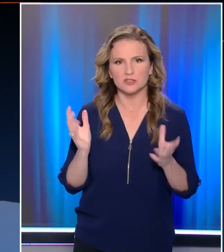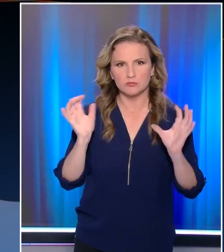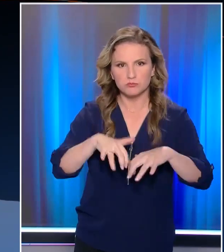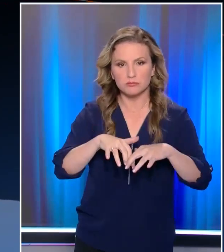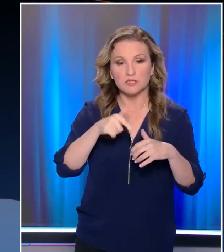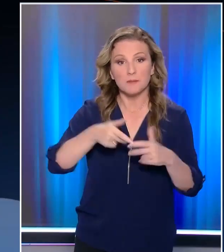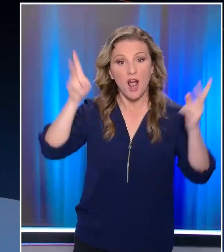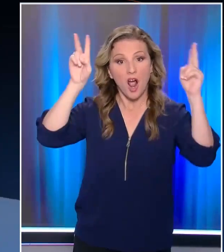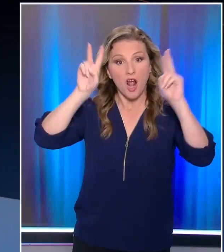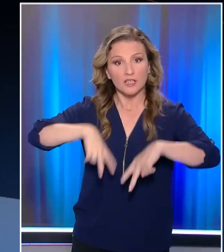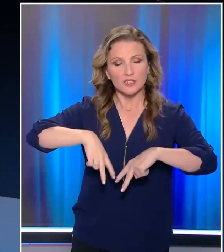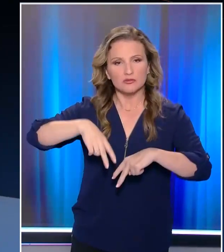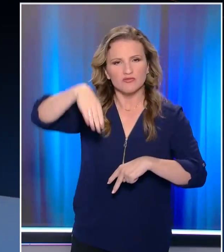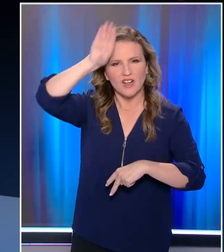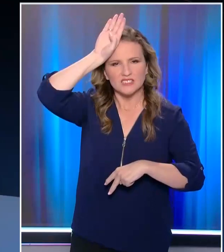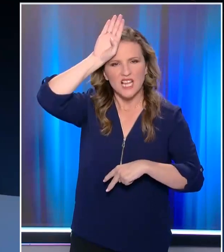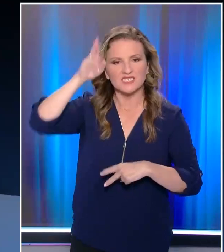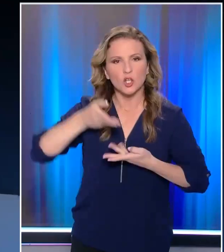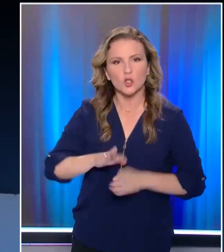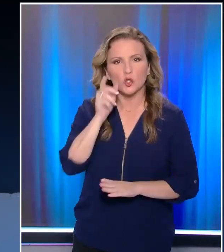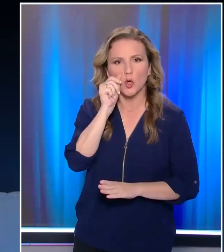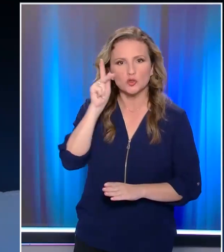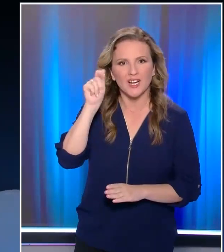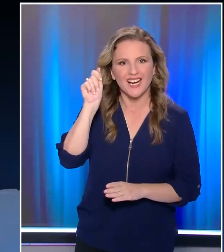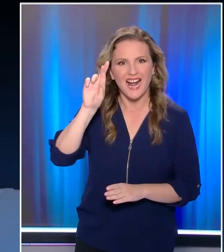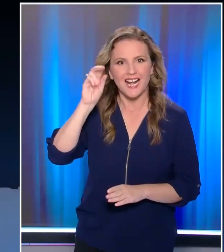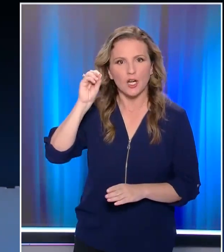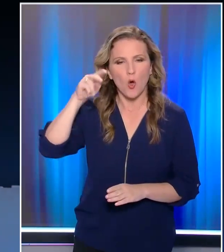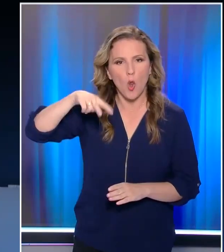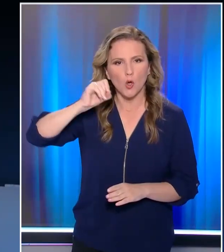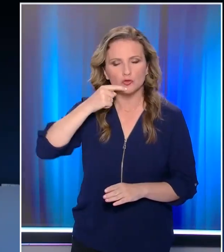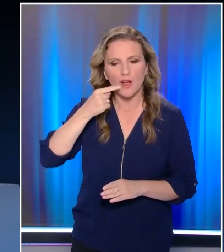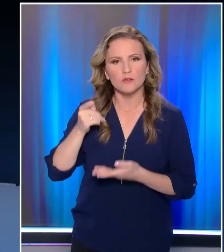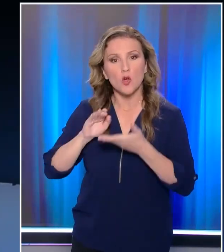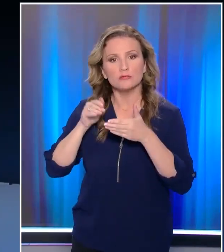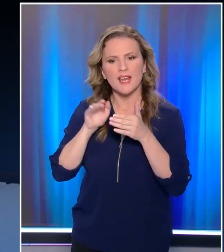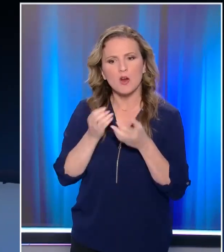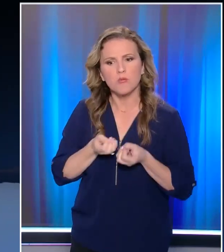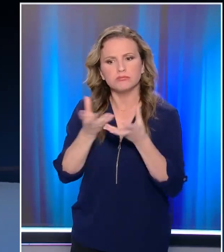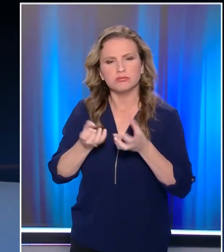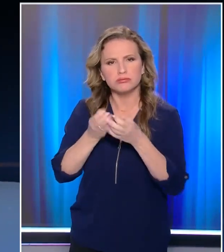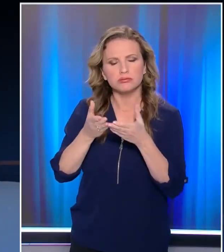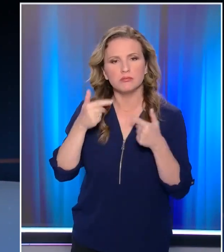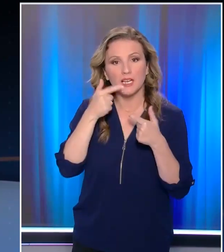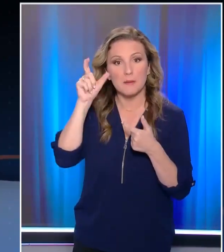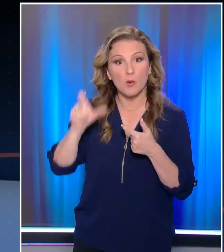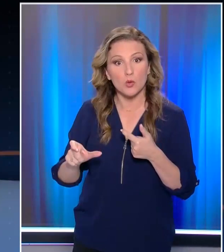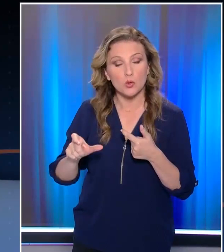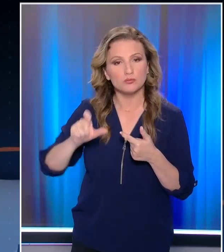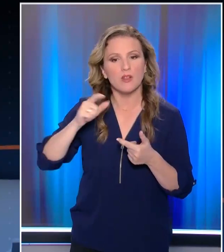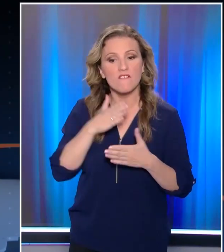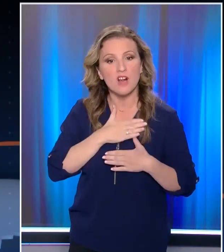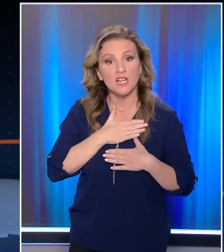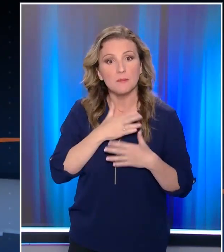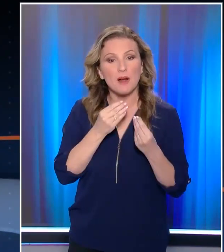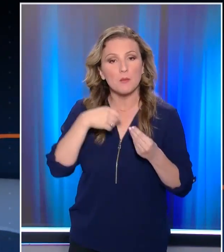έγινε σήμερα η ανακήρυξη του Καρόλου σε βασιλιά. «Θα σας υπηρετώ με αφοσίωση», είπε στο πρώτο του διάγγελμα ως βασιλιάς ο Κάρολος και ευχαρίστησε